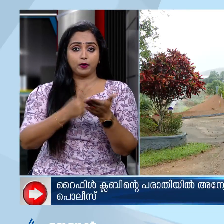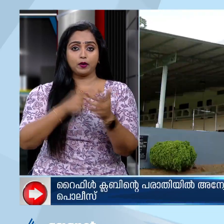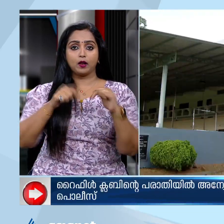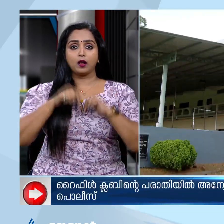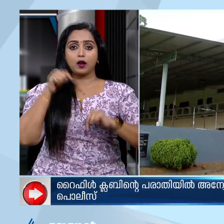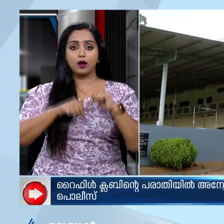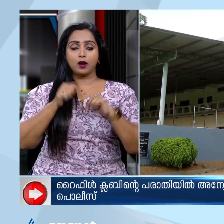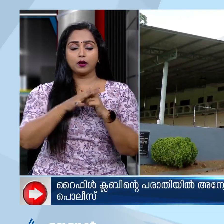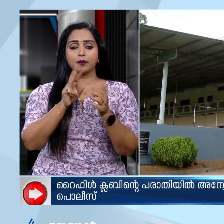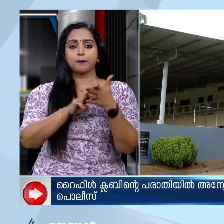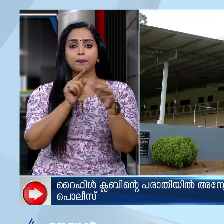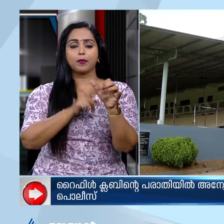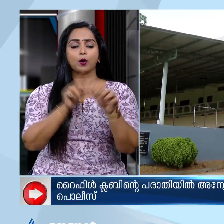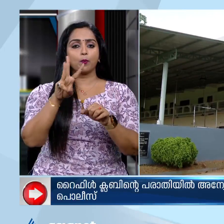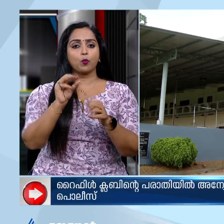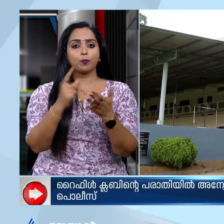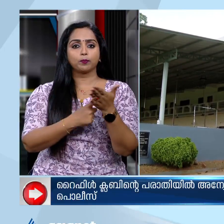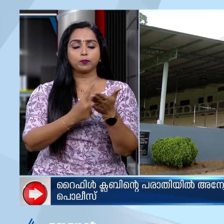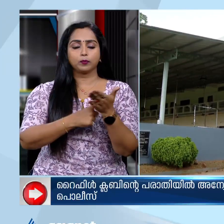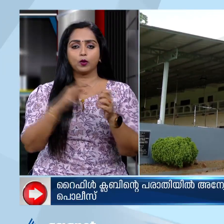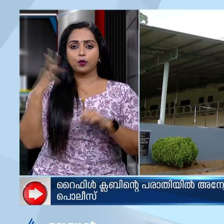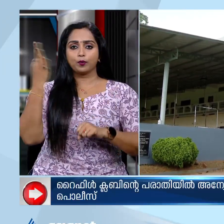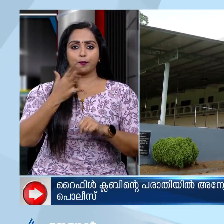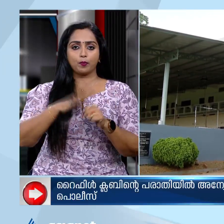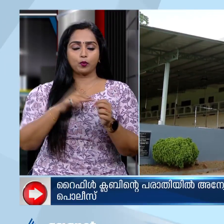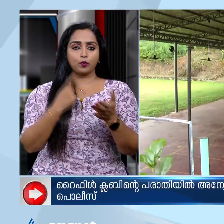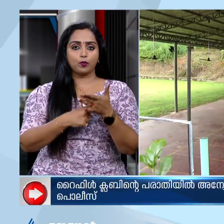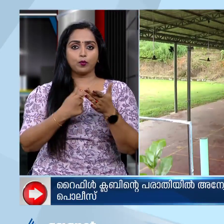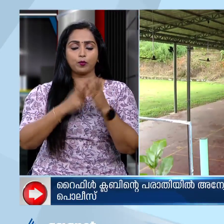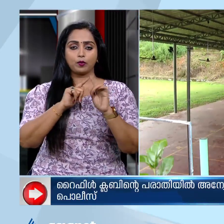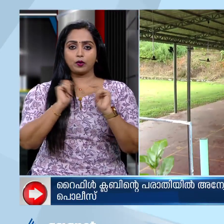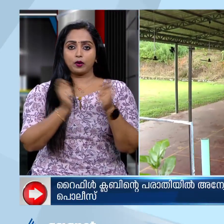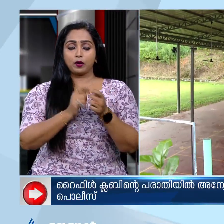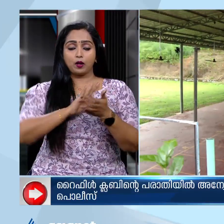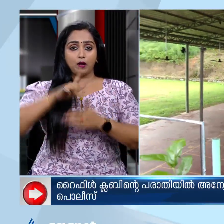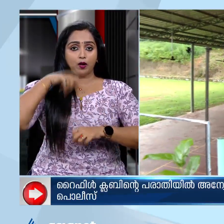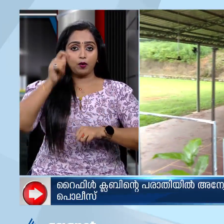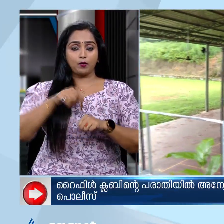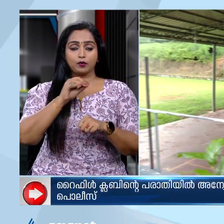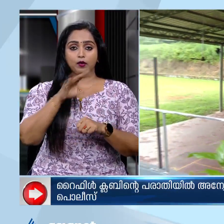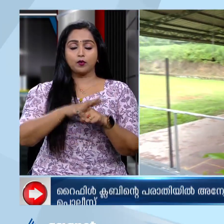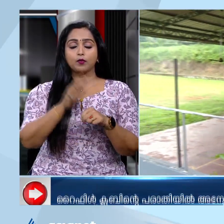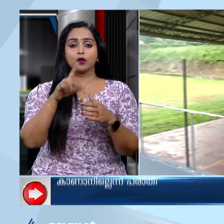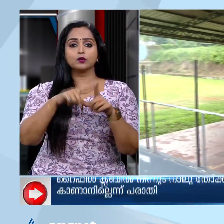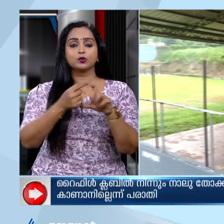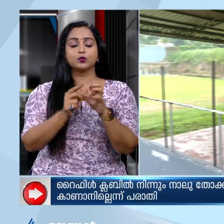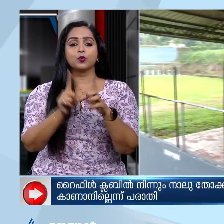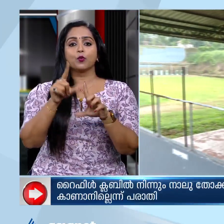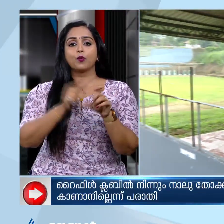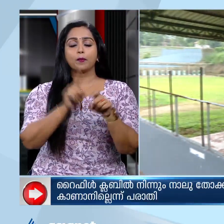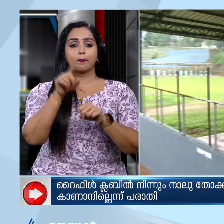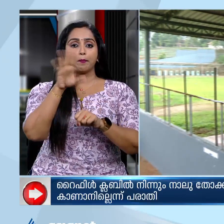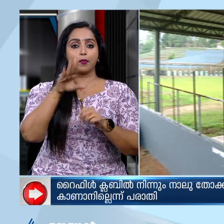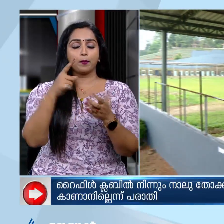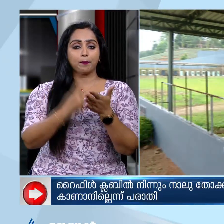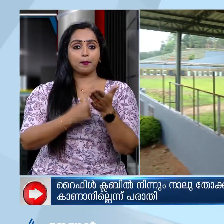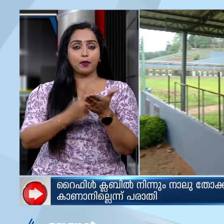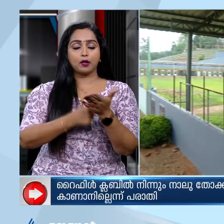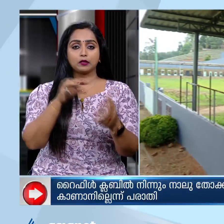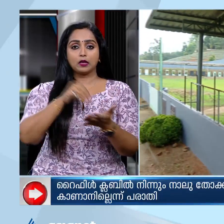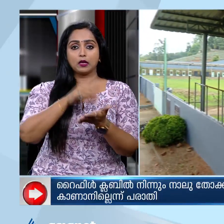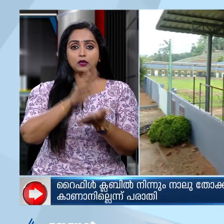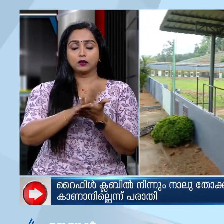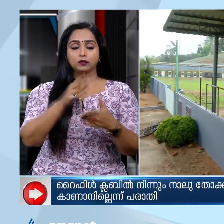തെരഞ്ഞെടുപ്പ്. May 30 അധികാരമേറ്റ പുതിയ ഭരണസമിതിക്ക് ഹൈക്കോടതി നിർദ്ദേശപ്രകാരം July 19 ആസ്തികൾ കൈമാറിയത്. തുടർന്ന്